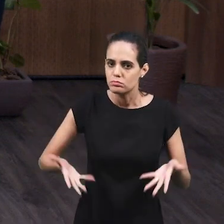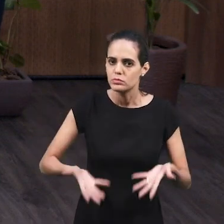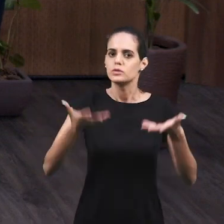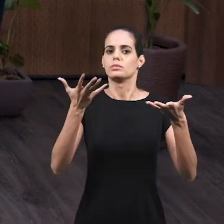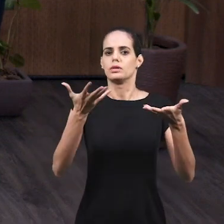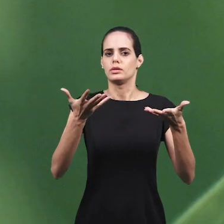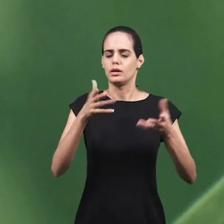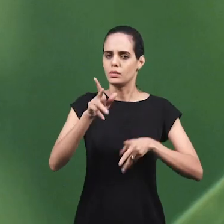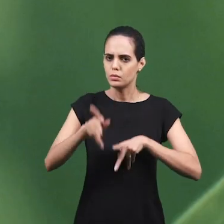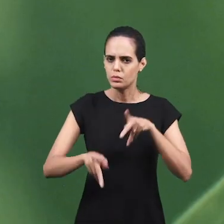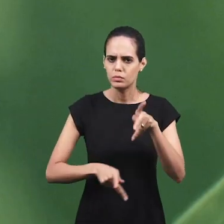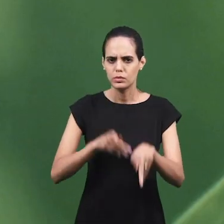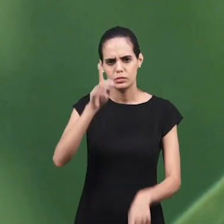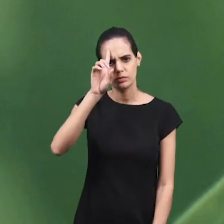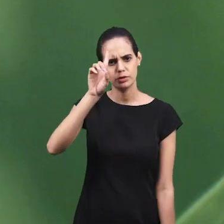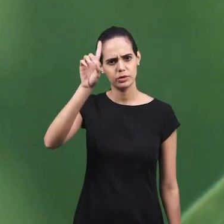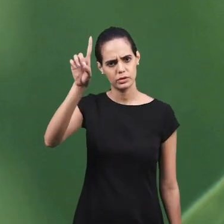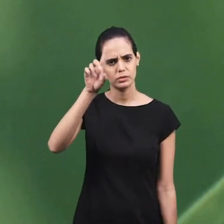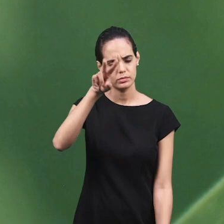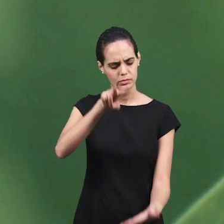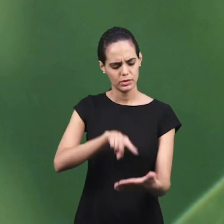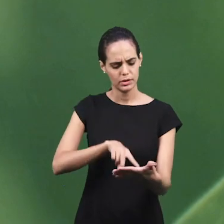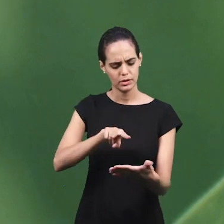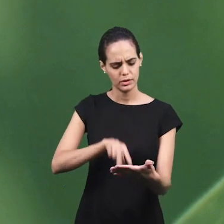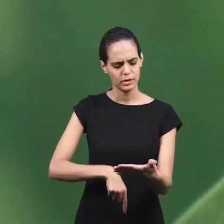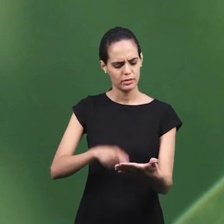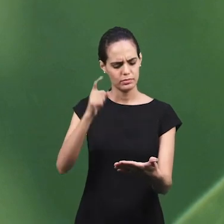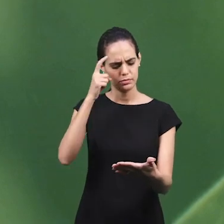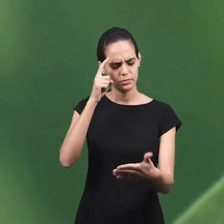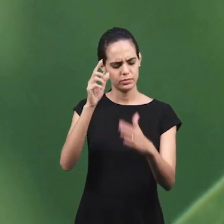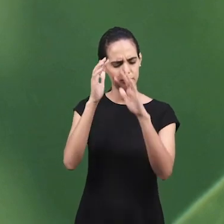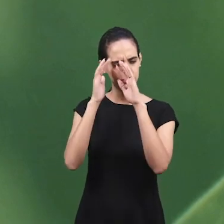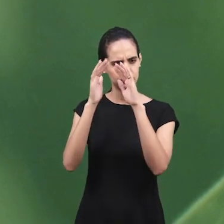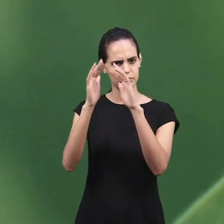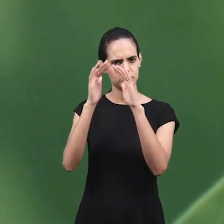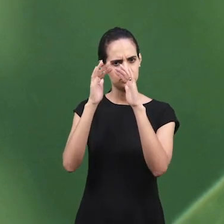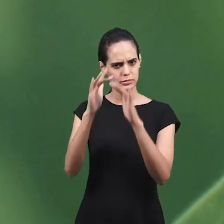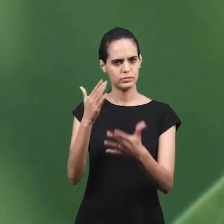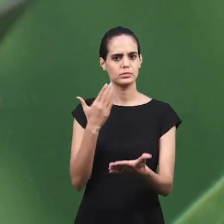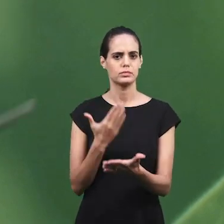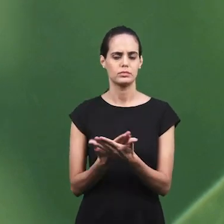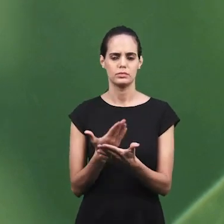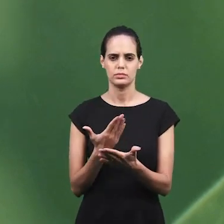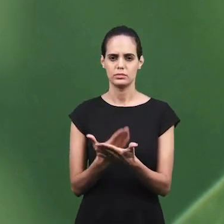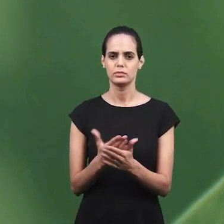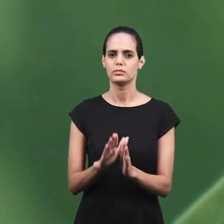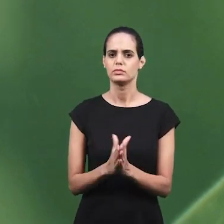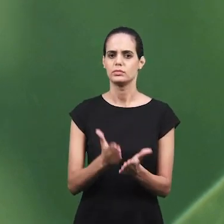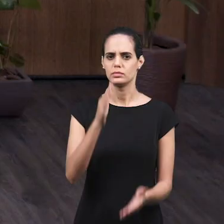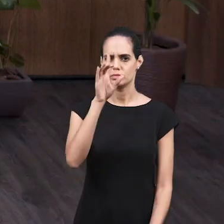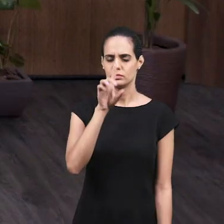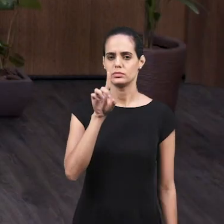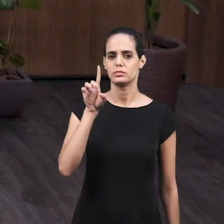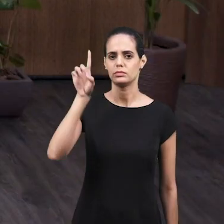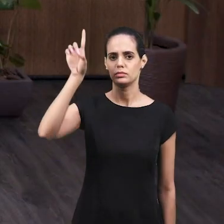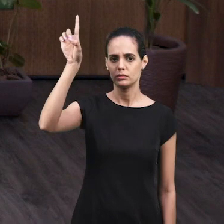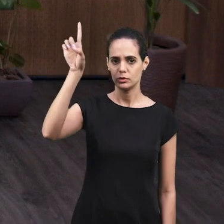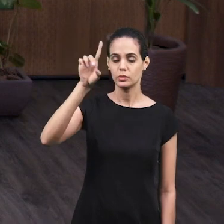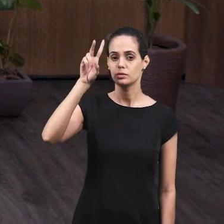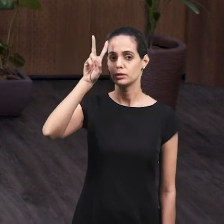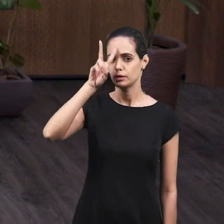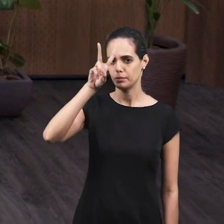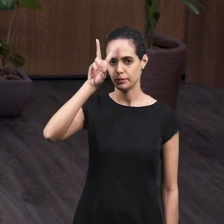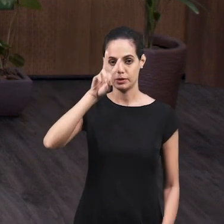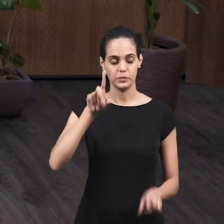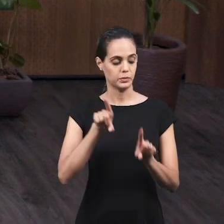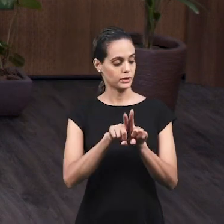effectue un grand éveil du peuple pour lire, pour méditer, pour étudier